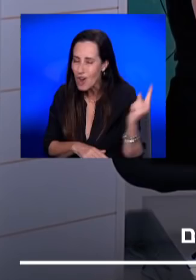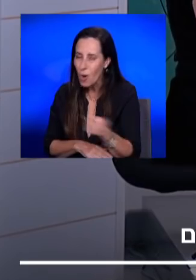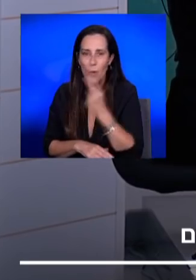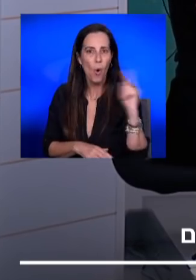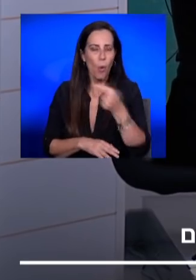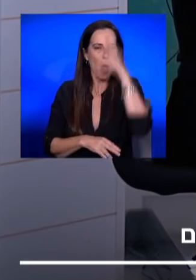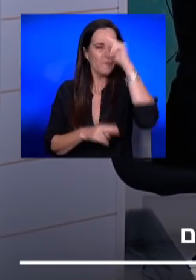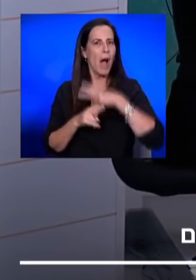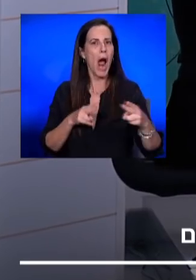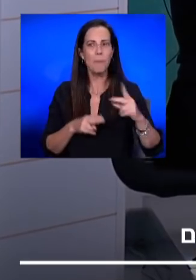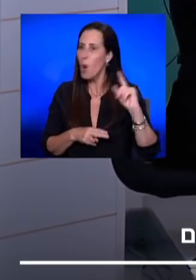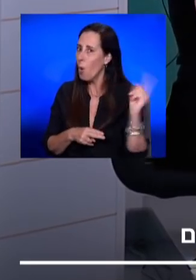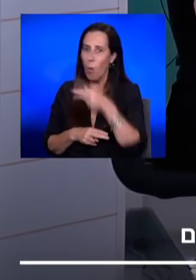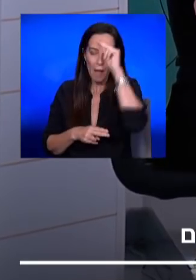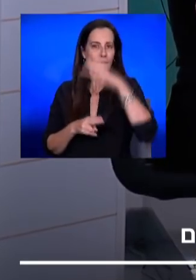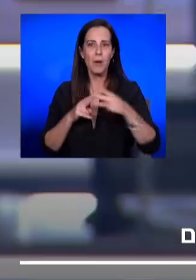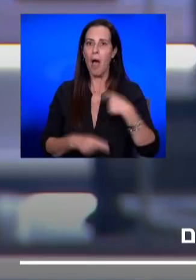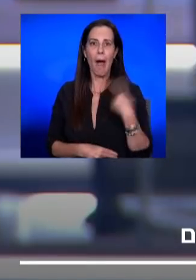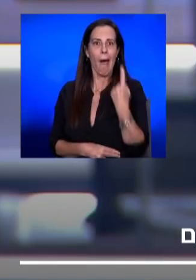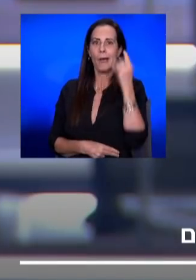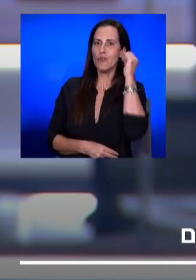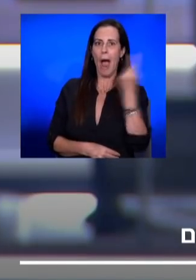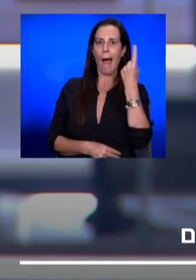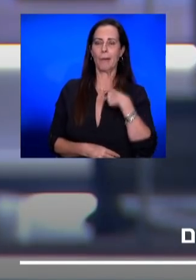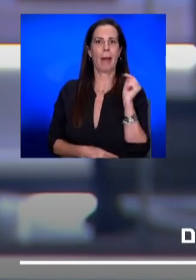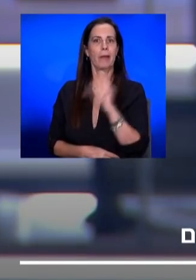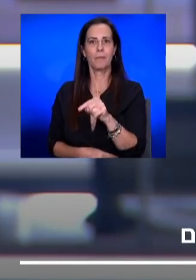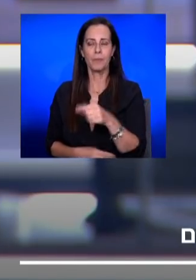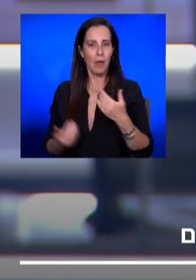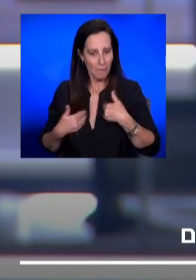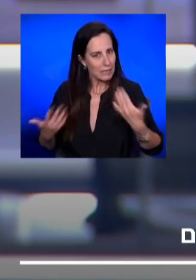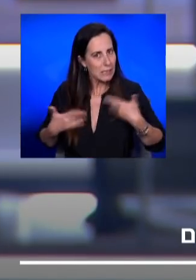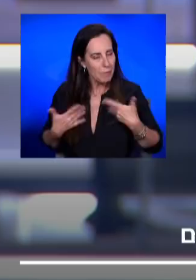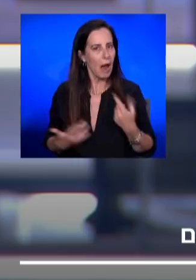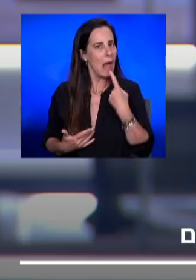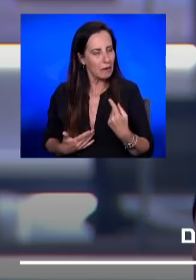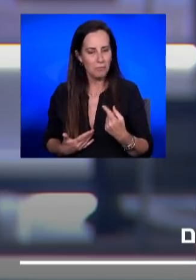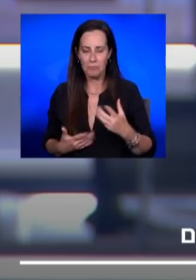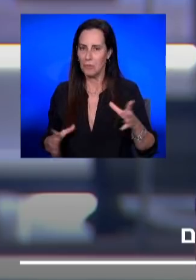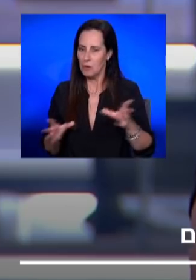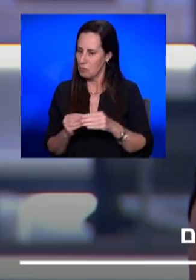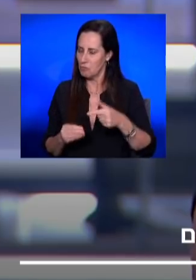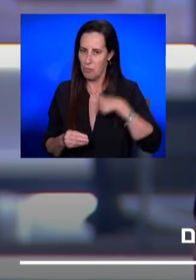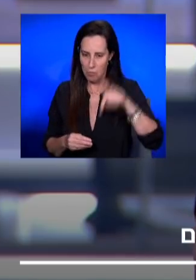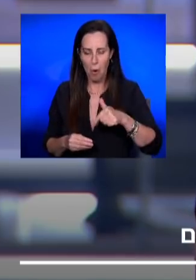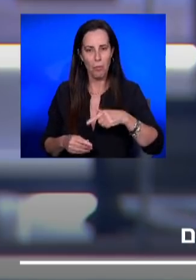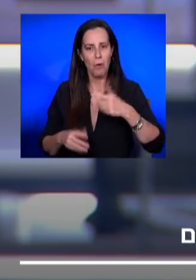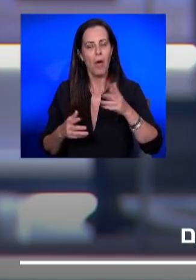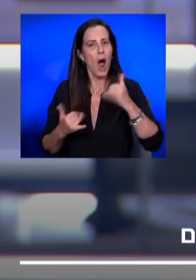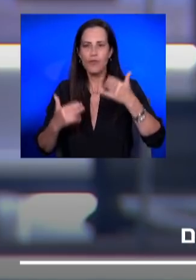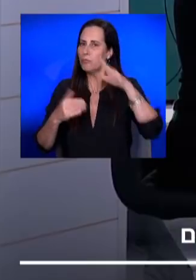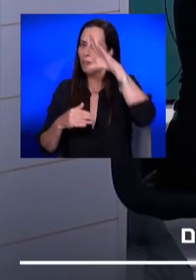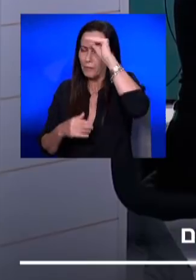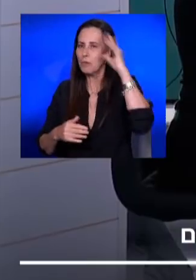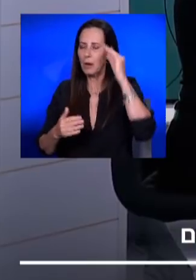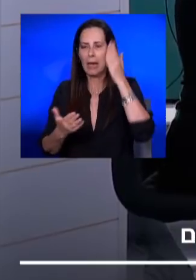היו גברים. כולם היו גברים. אני הייתי האישה היחידה בהנהלה. והנה, אני שמחה היום לבשר שברשות התחרות, ההנהלה מתחלקת שווה בשווה.